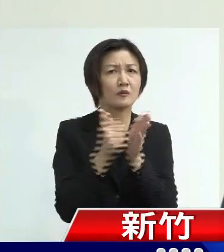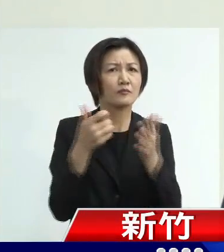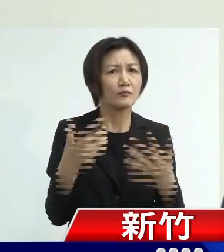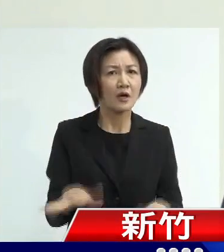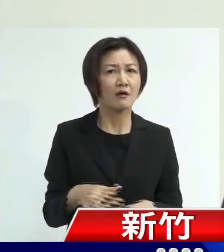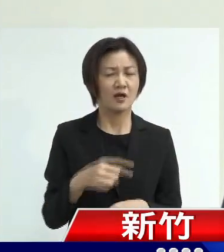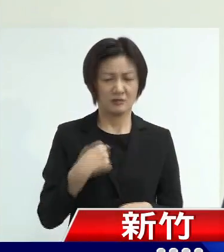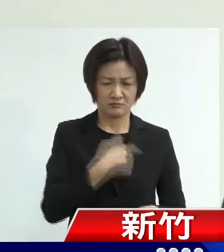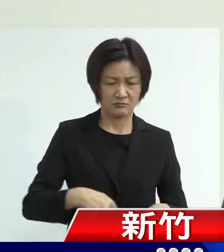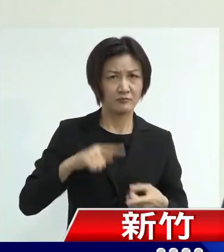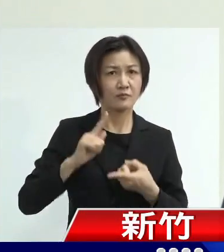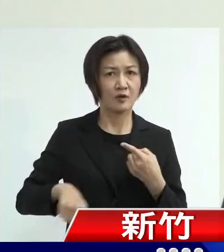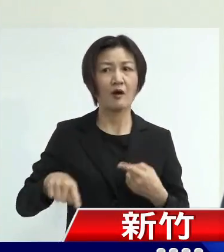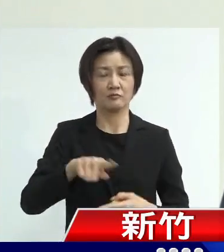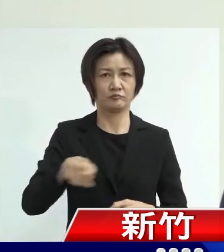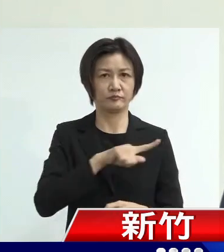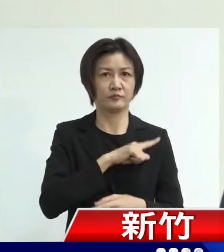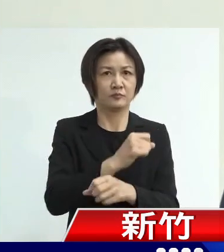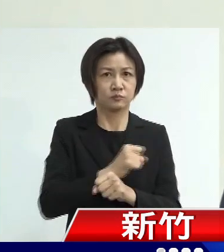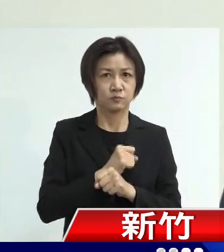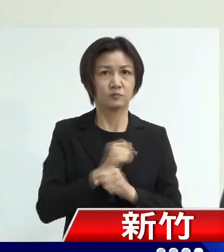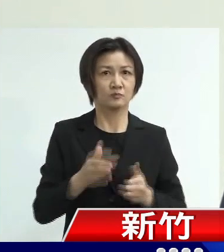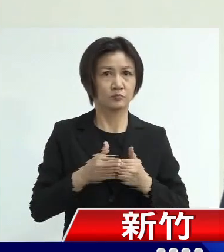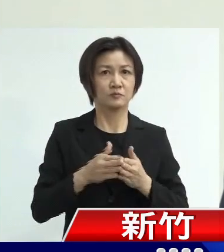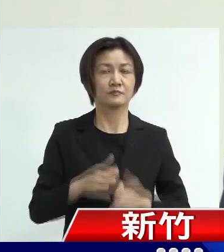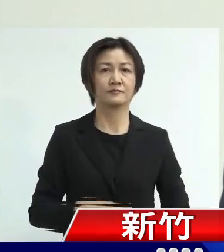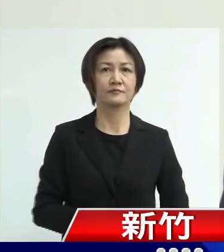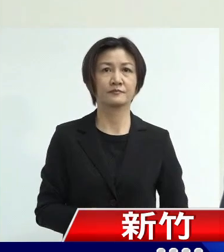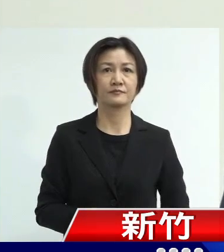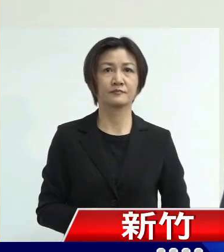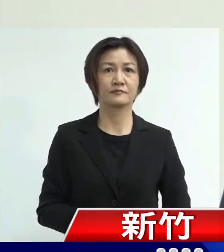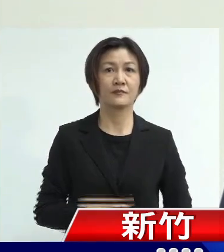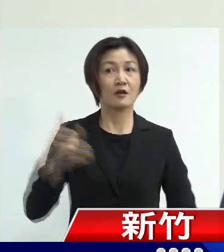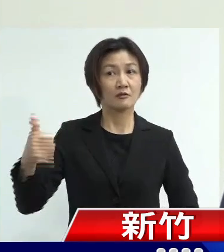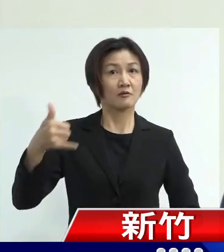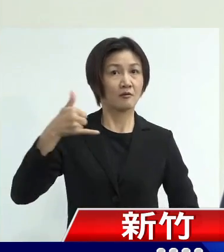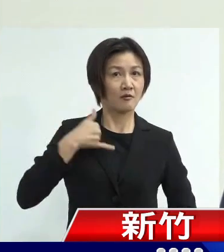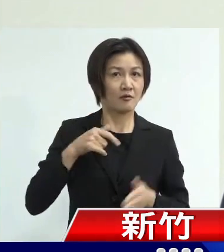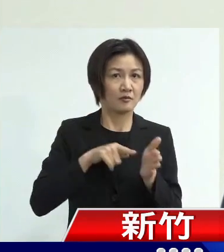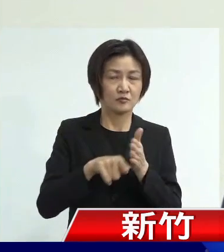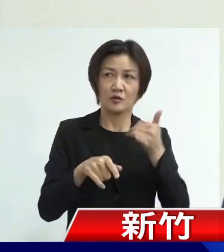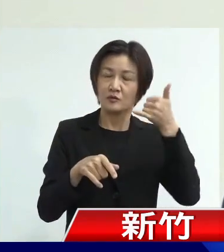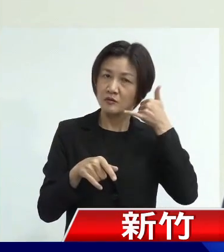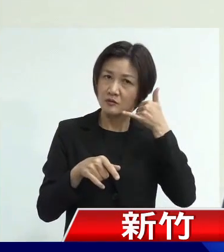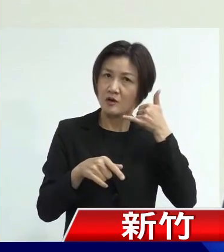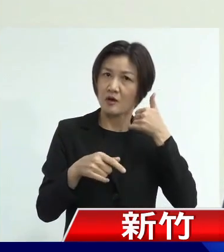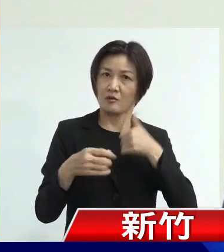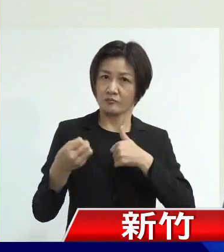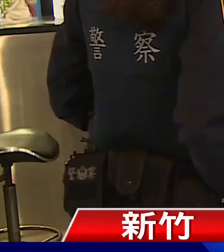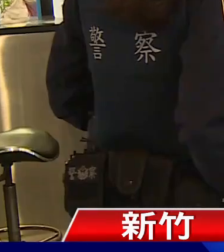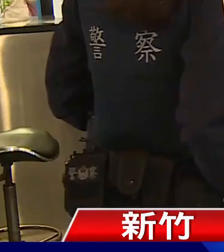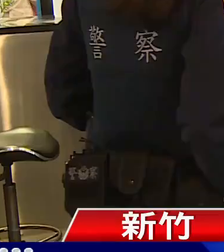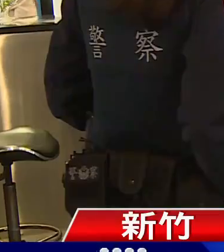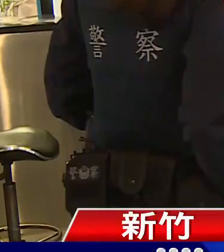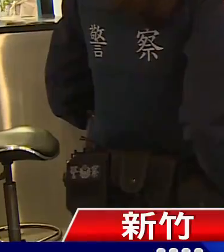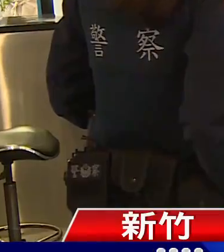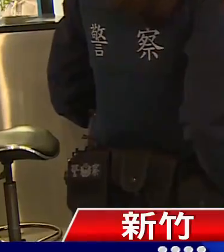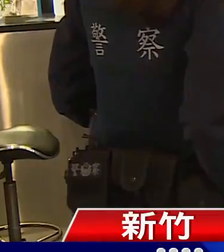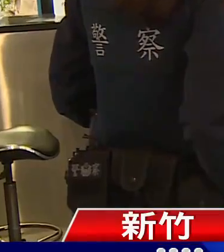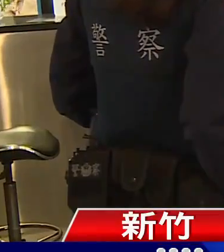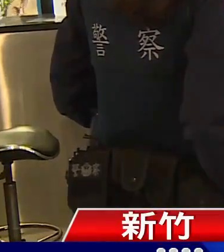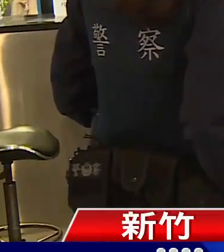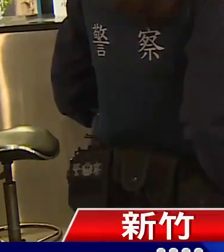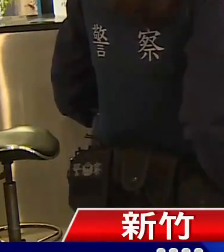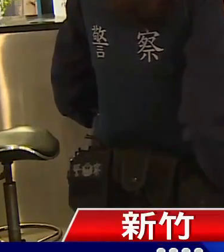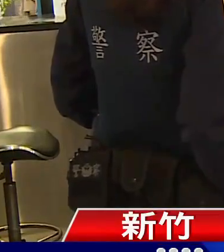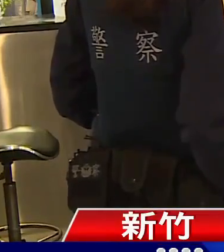个异状哈，大家特别留意，那也可以打我们的专线哦，我们会来安排做采检。 搭乘火车通